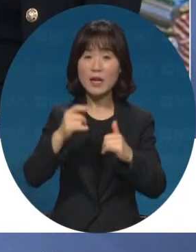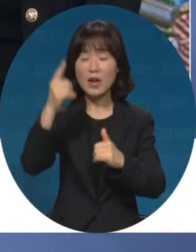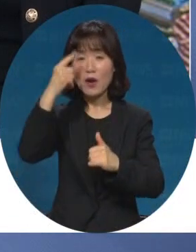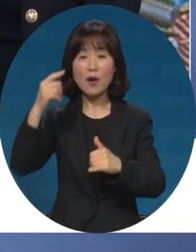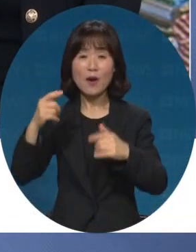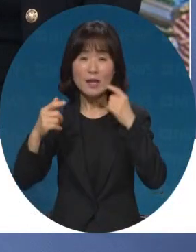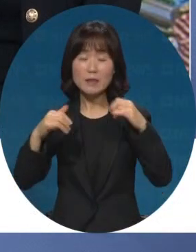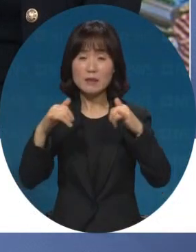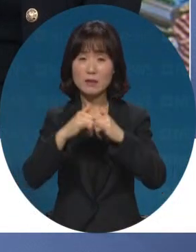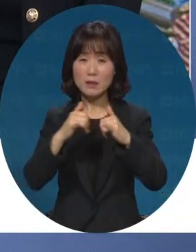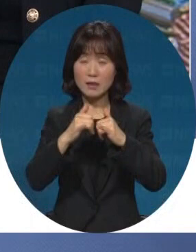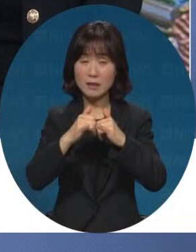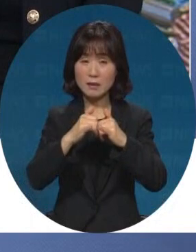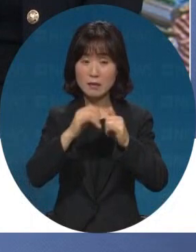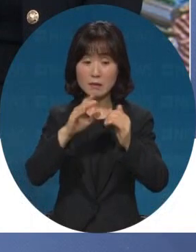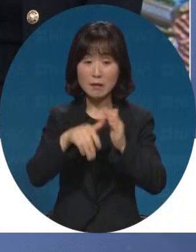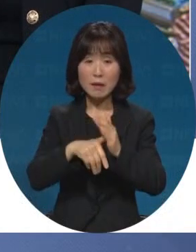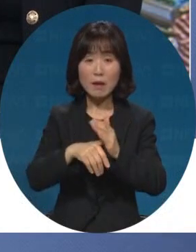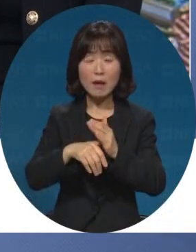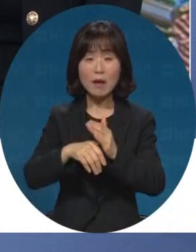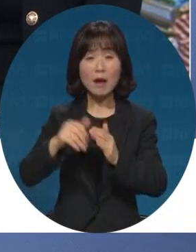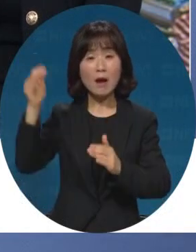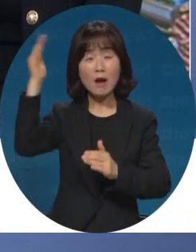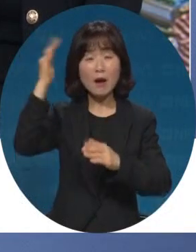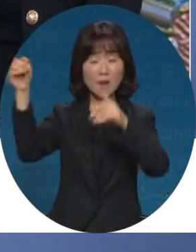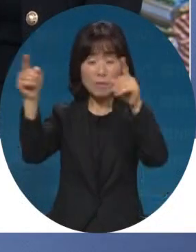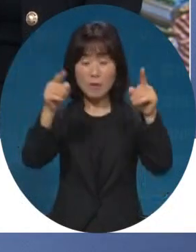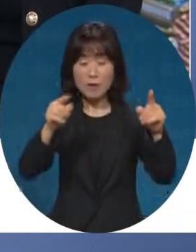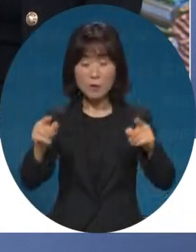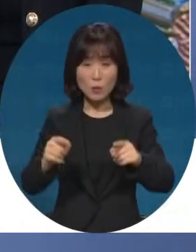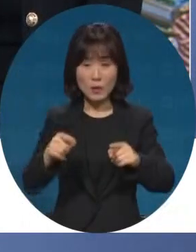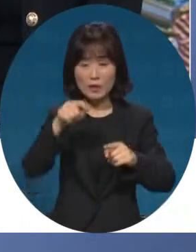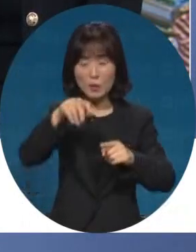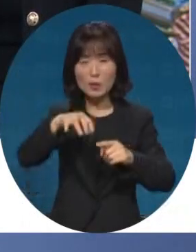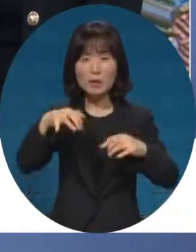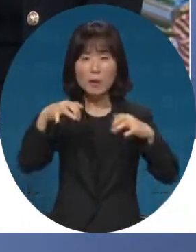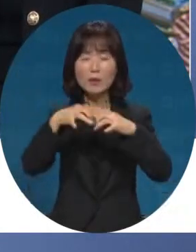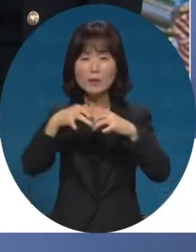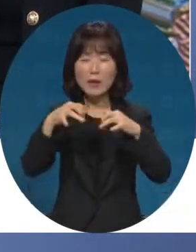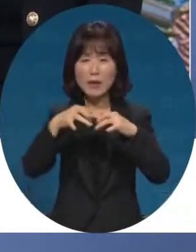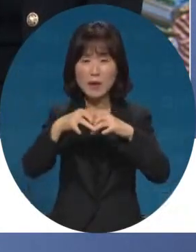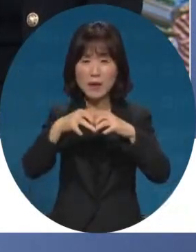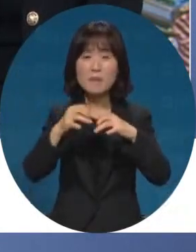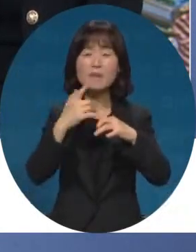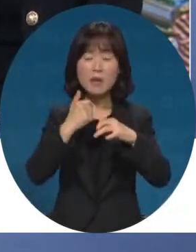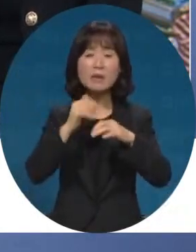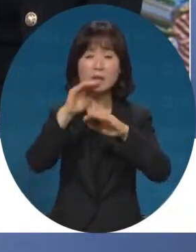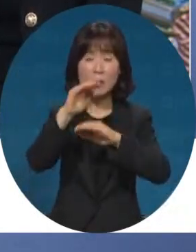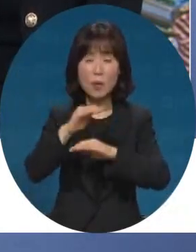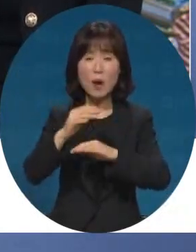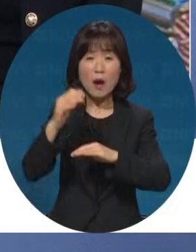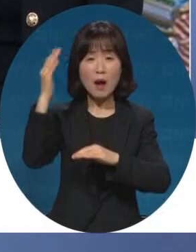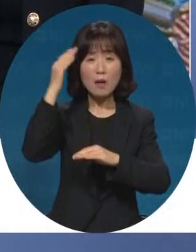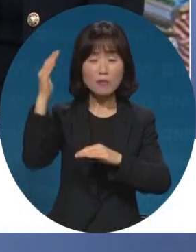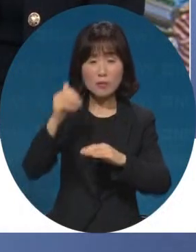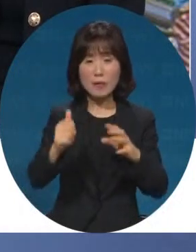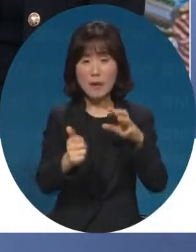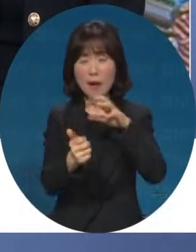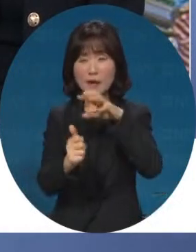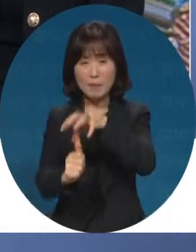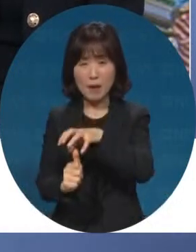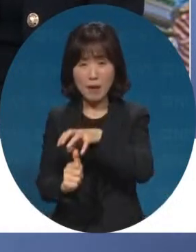전쟁 터였고 일본이 한국에 대해 지배를 강화하는 강화하게 되는 내용이 추가 하면은 좋은데이